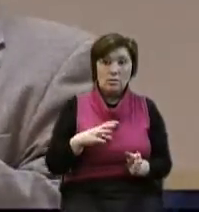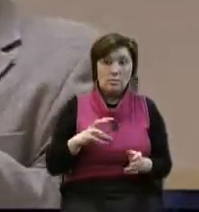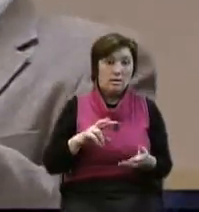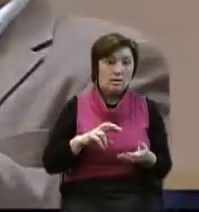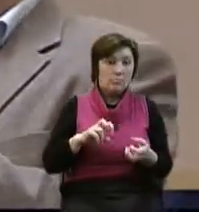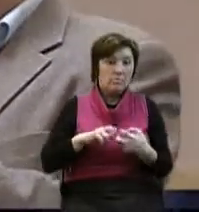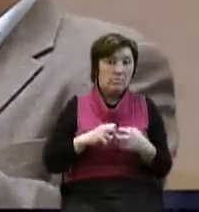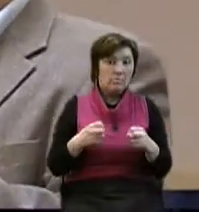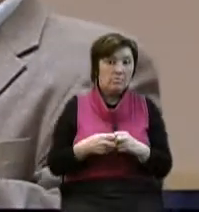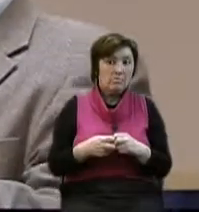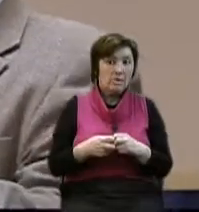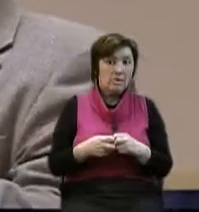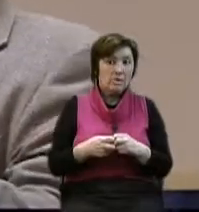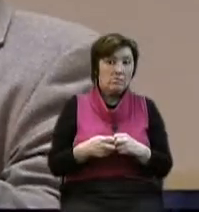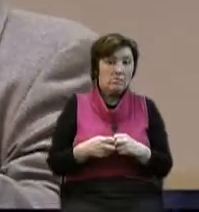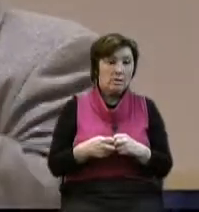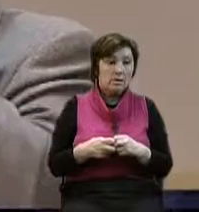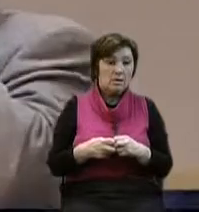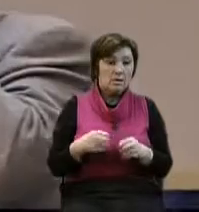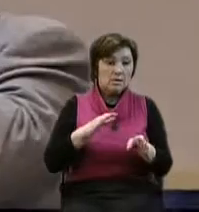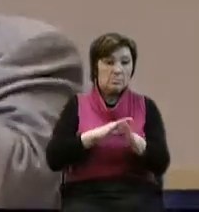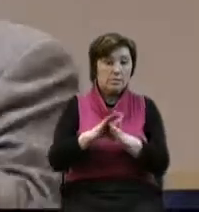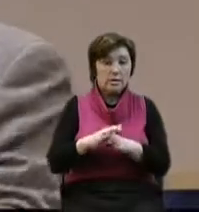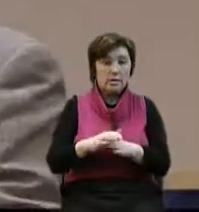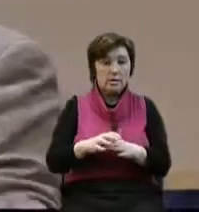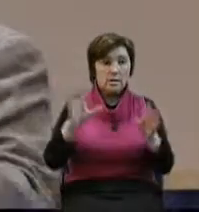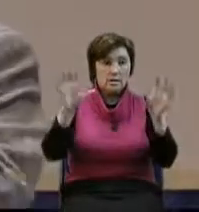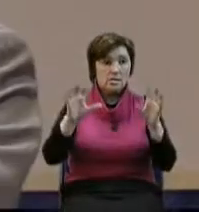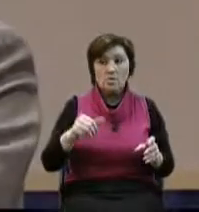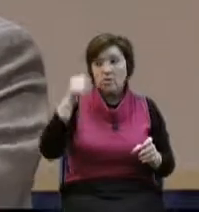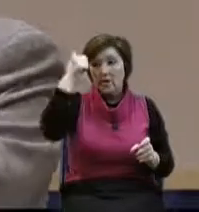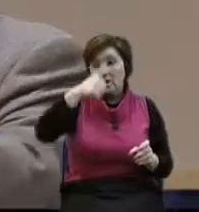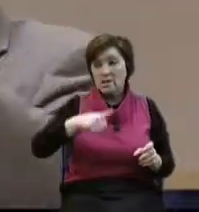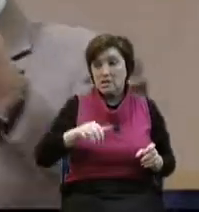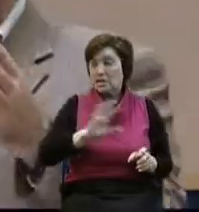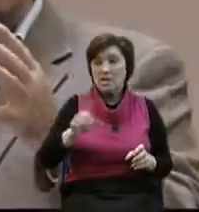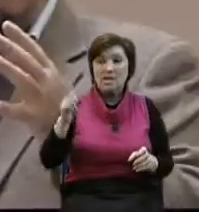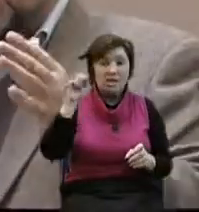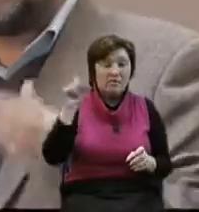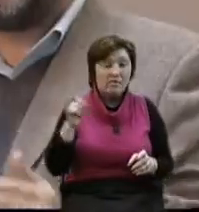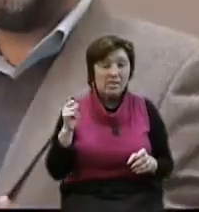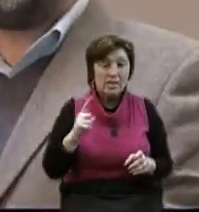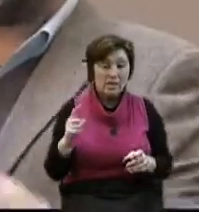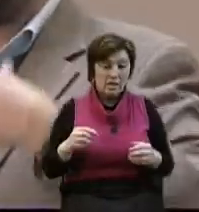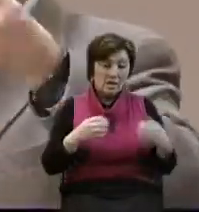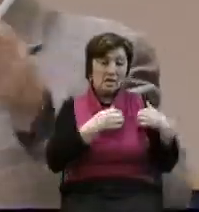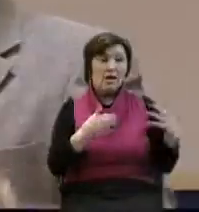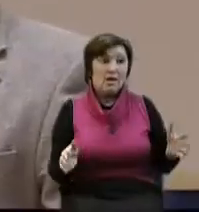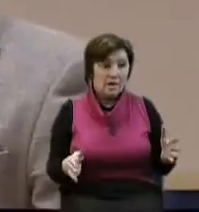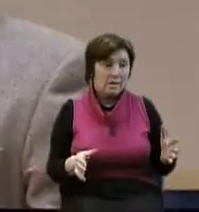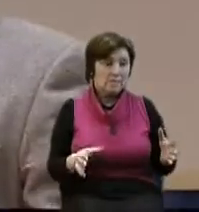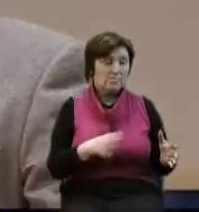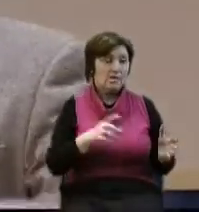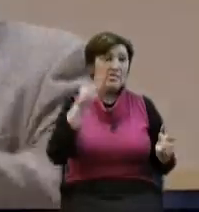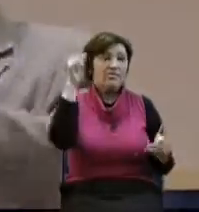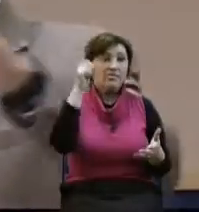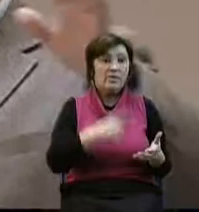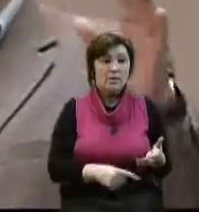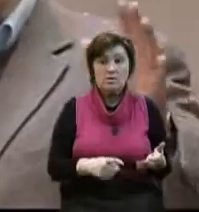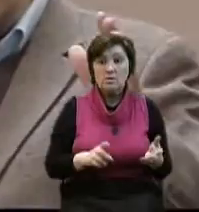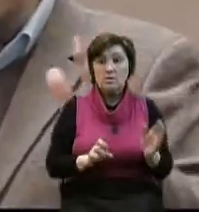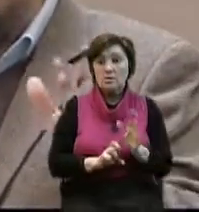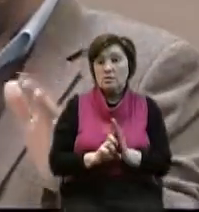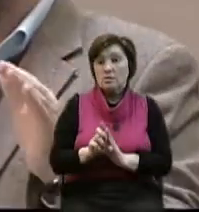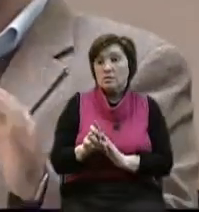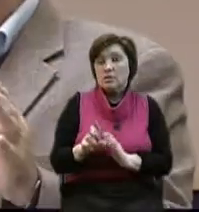Моисеева язычниками. То есть многие из неевреев обращались к Богу, становились верующими, и в церкви